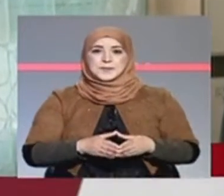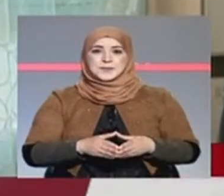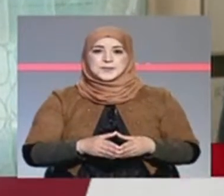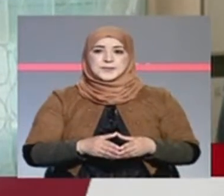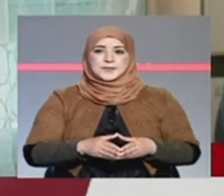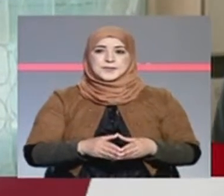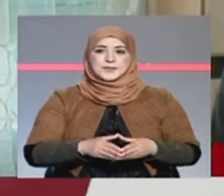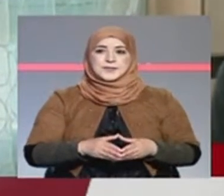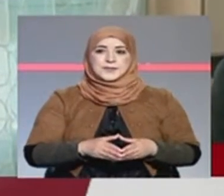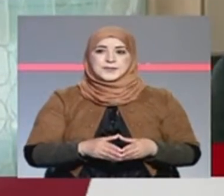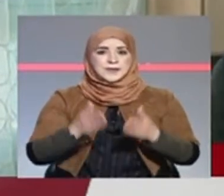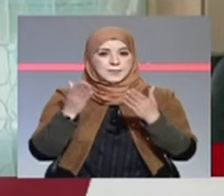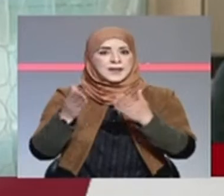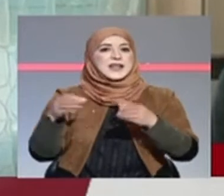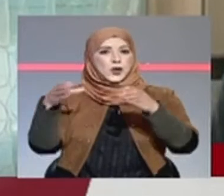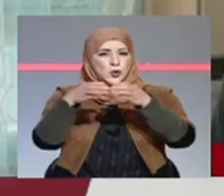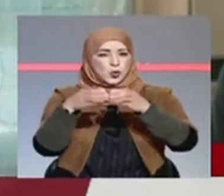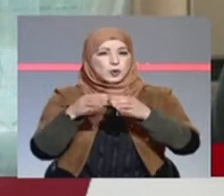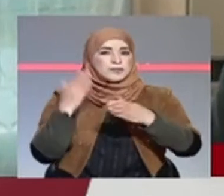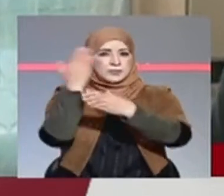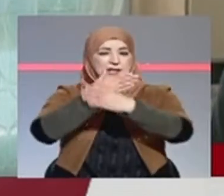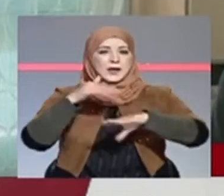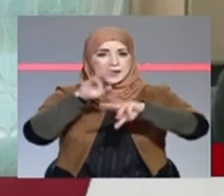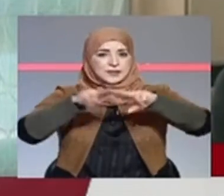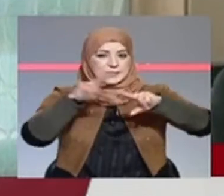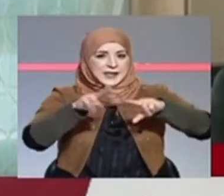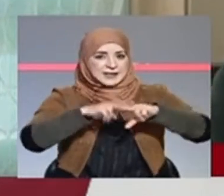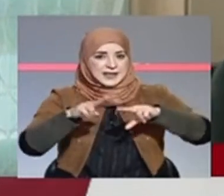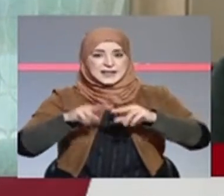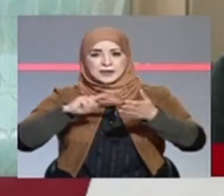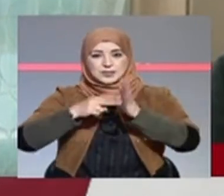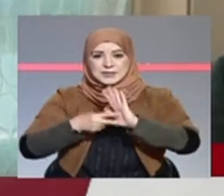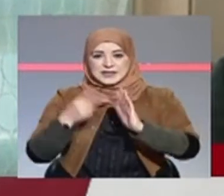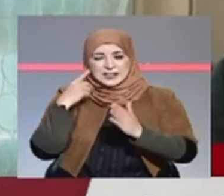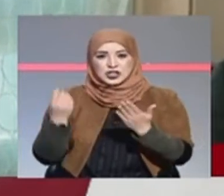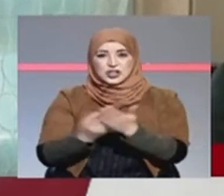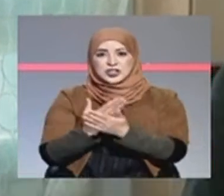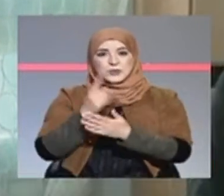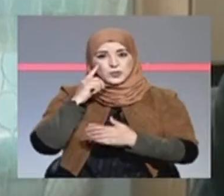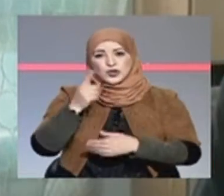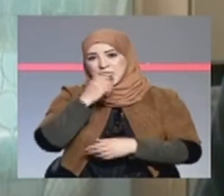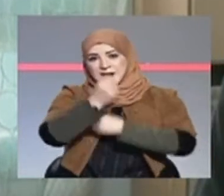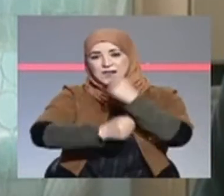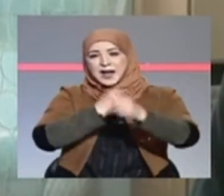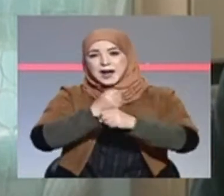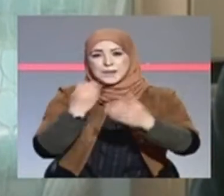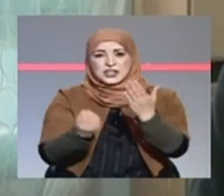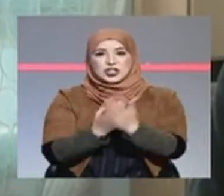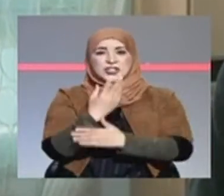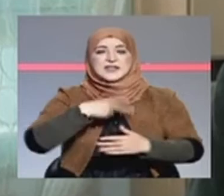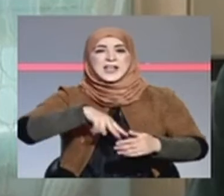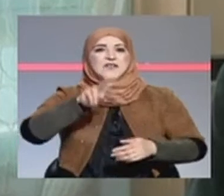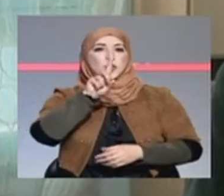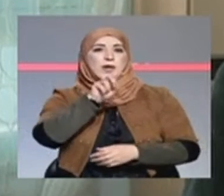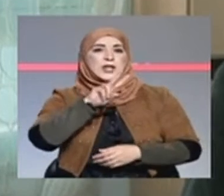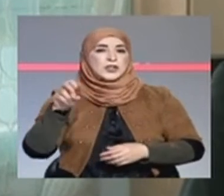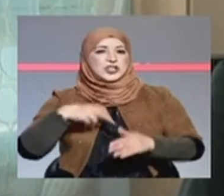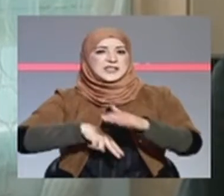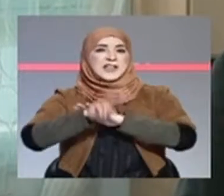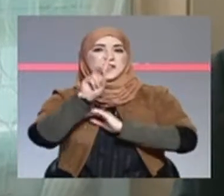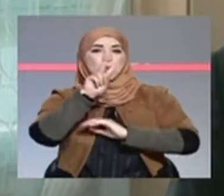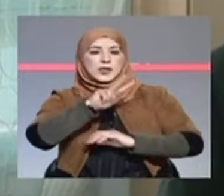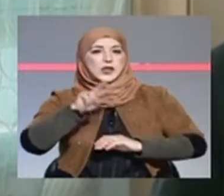يدخل ان شاء الله في القريب العاجل الاستعداد انشاء الله يكون التوسع